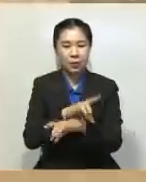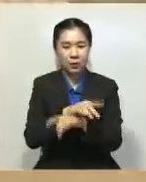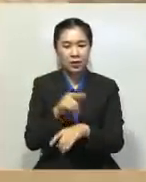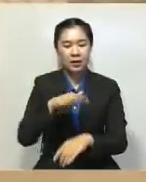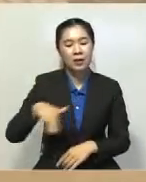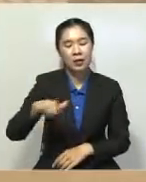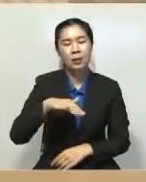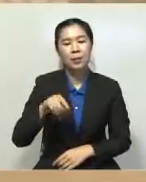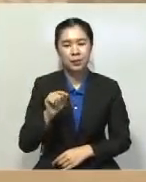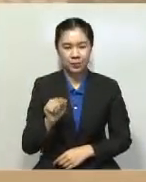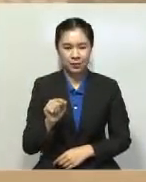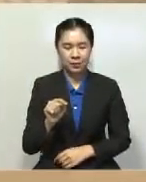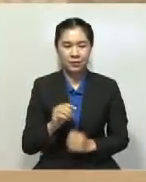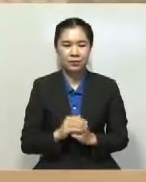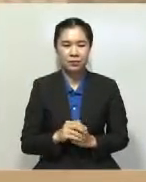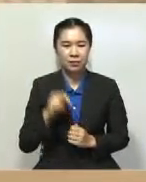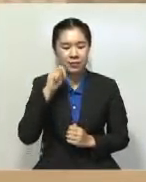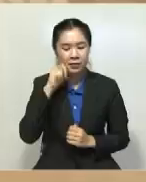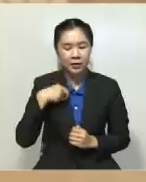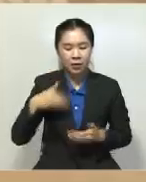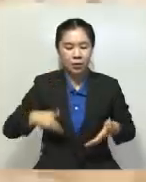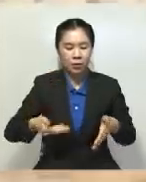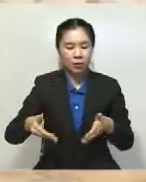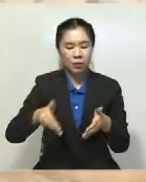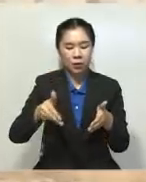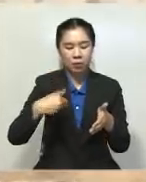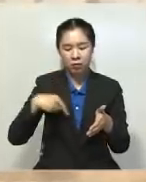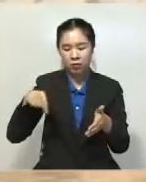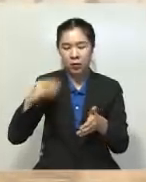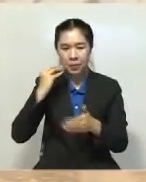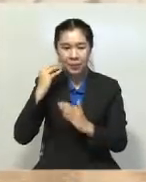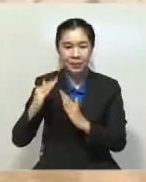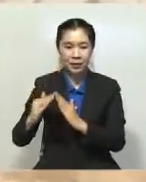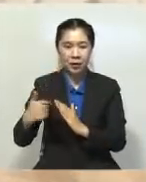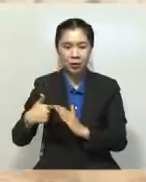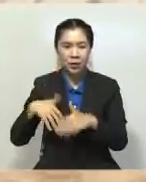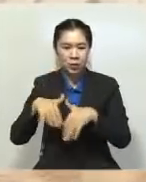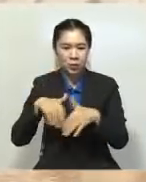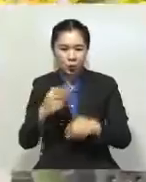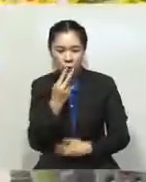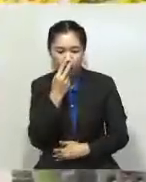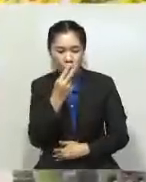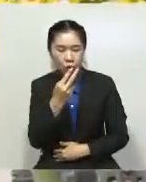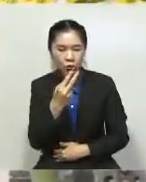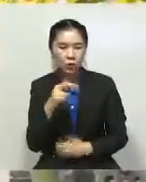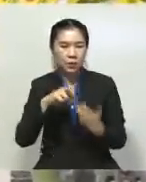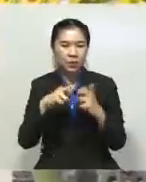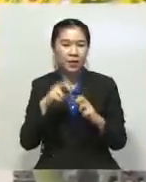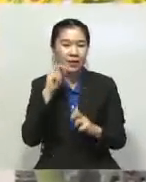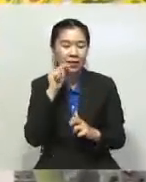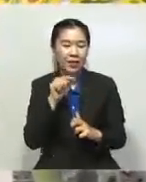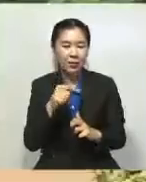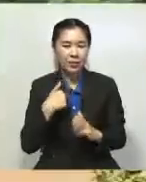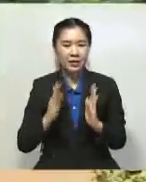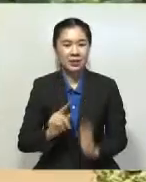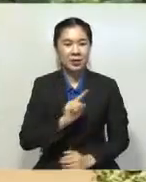ติซึ่งริมฝั่งแม่น้ำต่างก็ยังคงมีประชาชนทยอยออกมาเฝ้าดูระดับสถานการณ์น้ำกันอย่างต่อเนื่องภายหลังจากเจ้าหน้าที่ชลประ